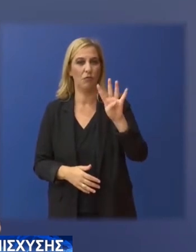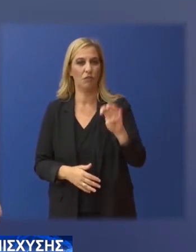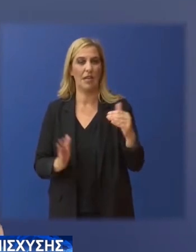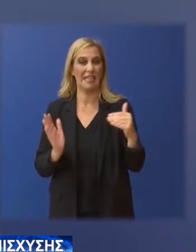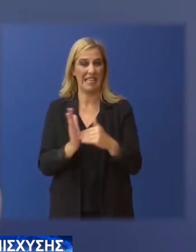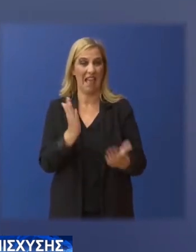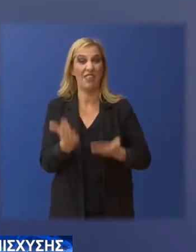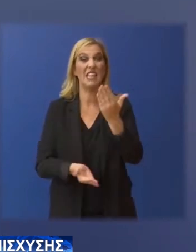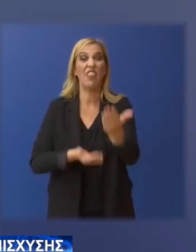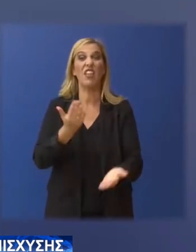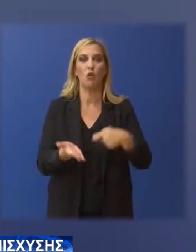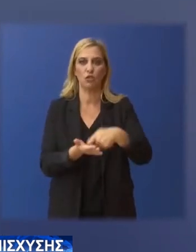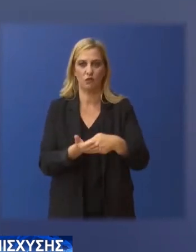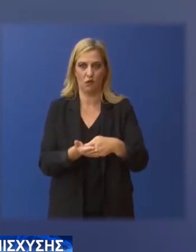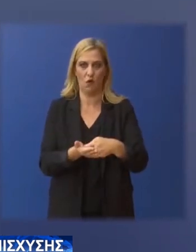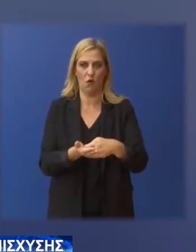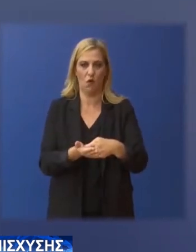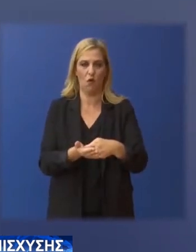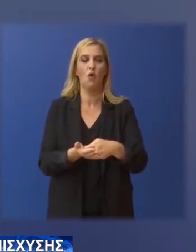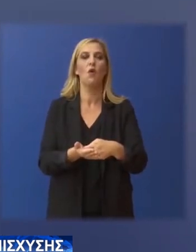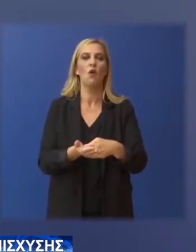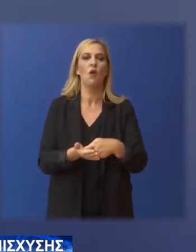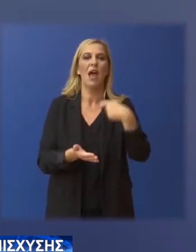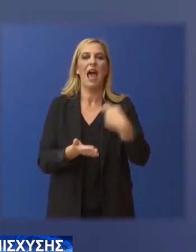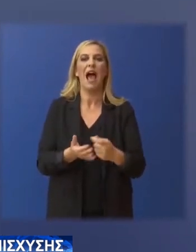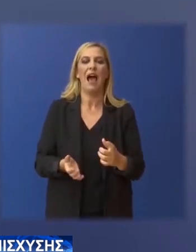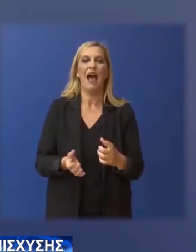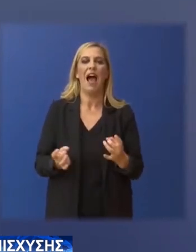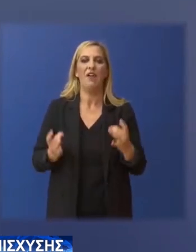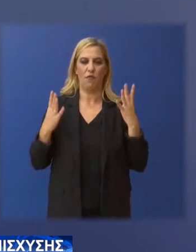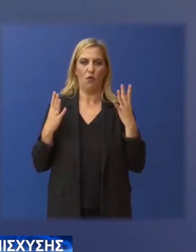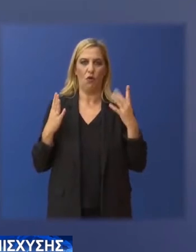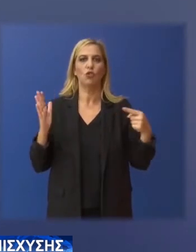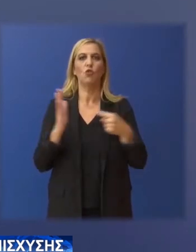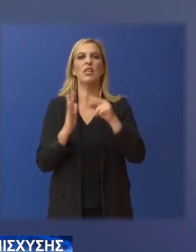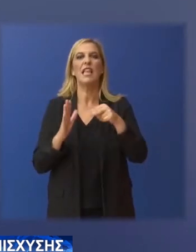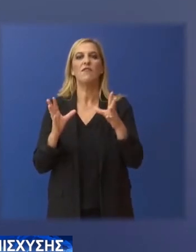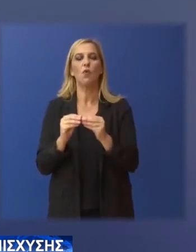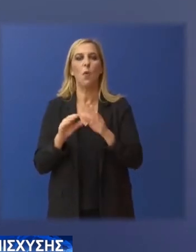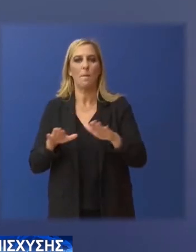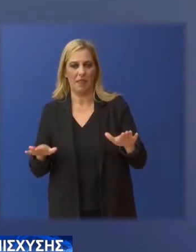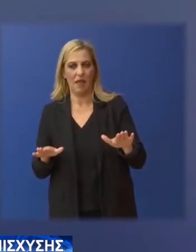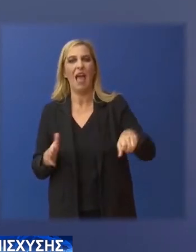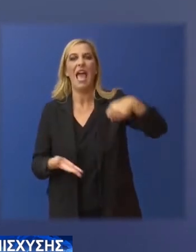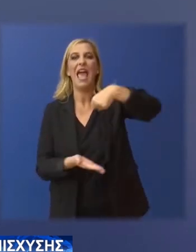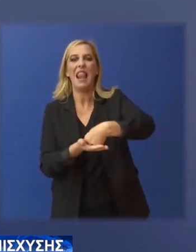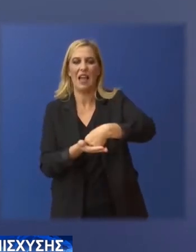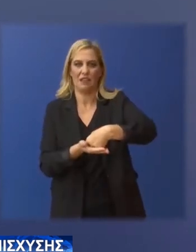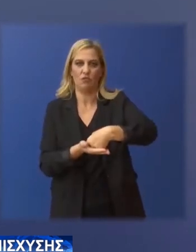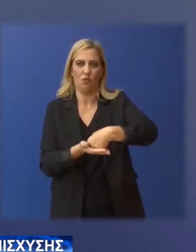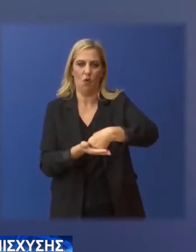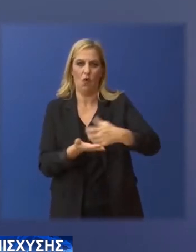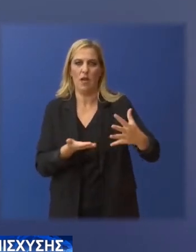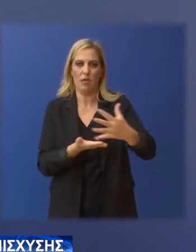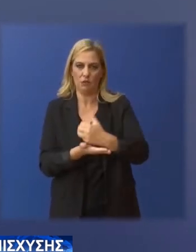1.340.000 δηλώσεις, το αφορολόγητο αυξάνεται κατά 1.000 ευρώ για παιδιά, ενώ αυξάνεται κατά 8% το ελάχιστο εγγυημένο εισόδημα από το